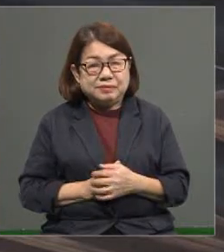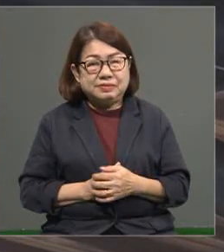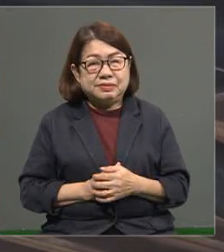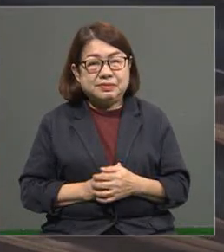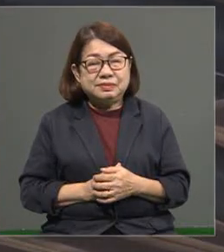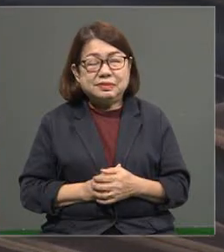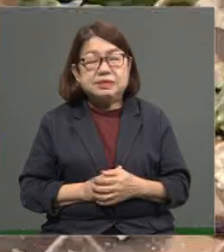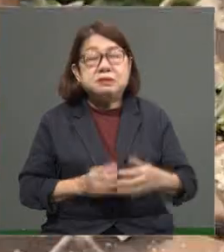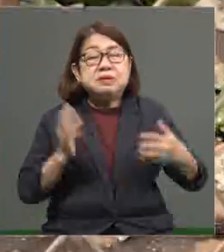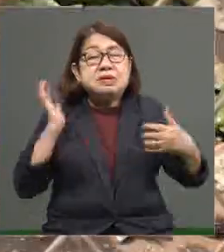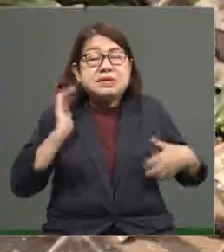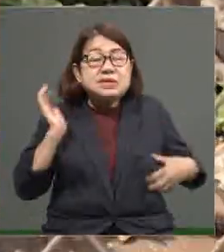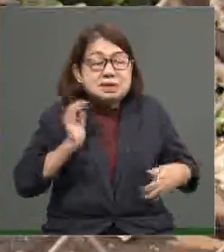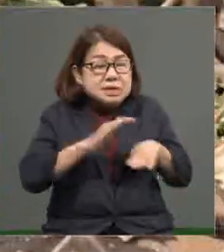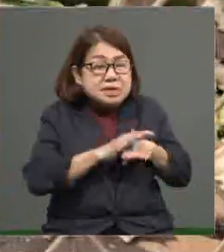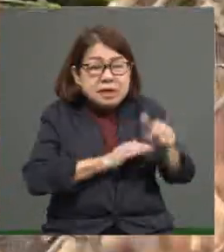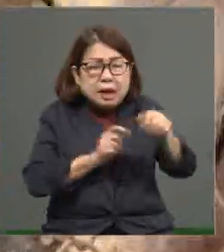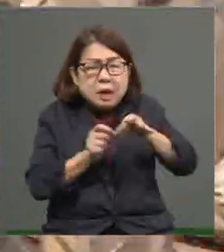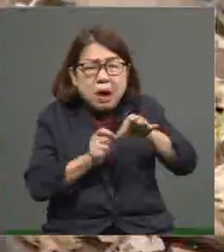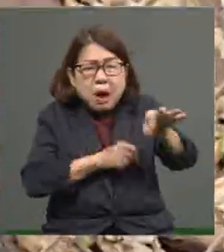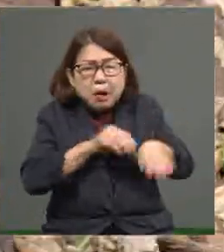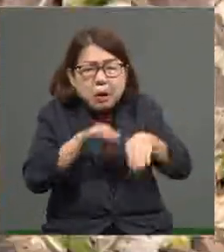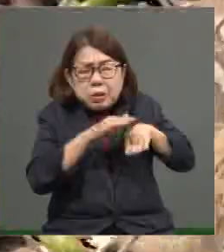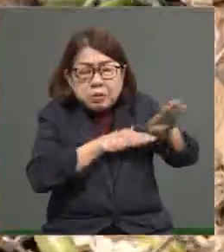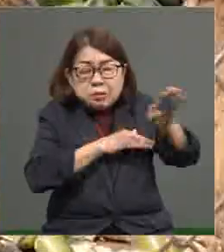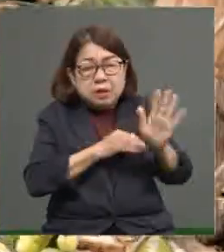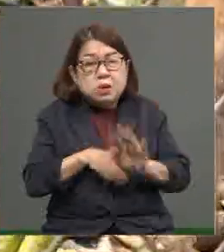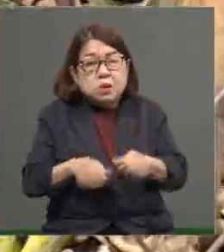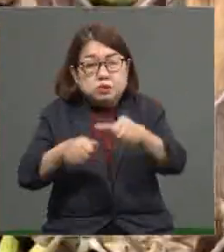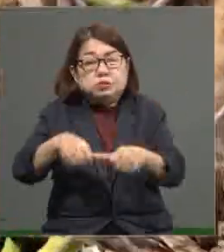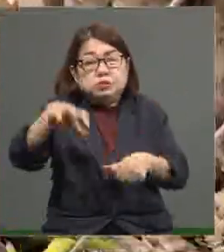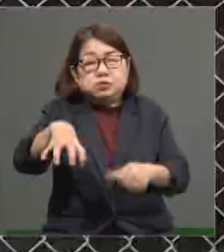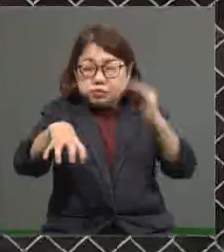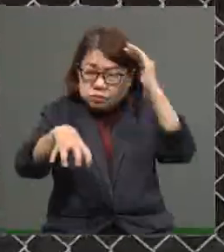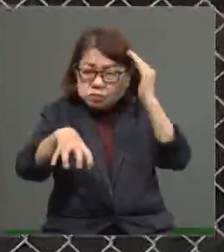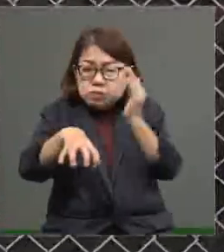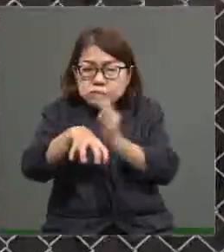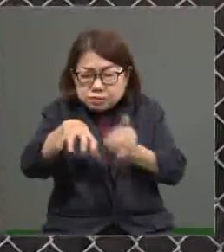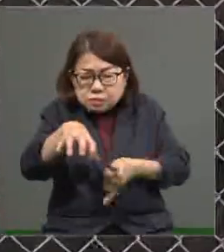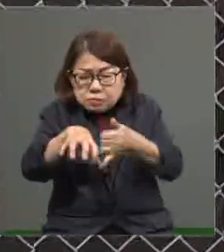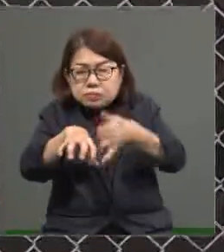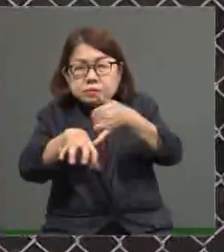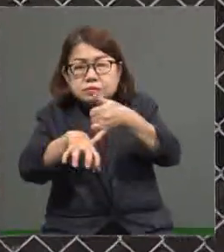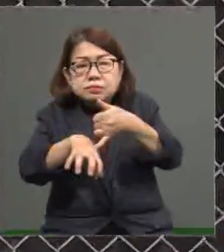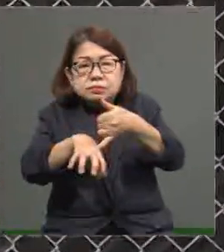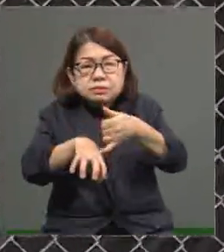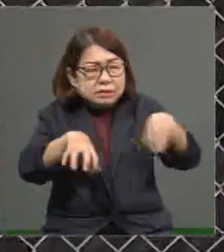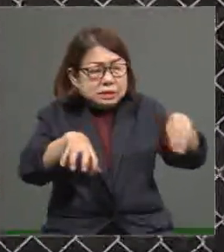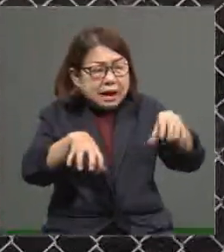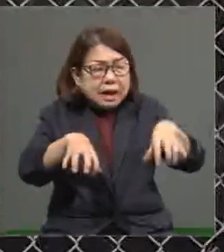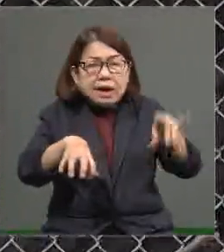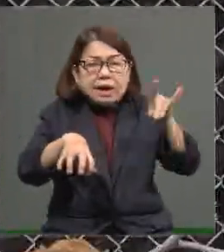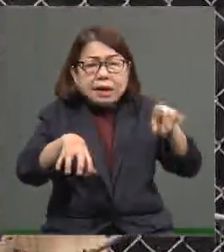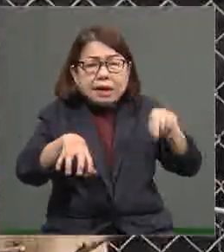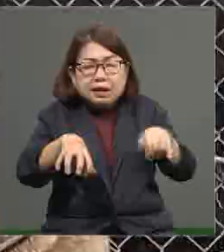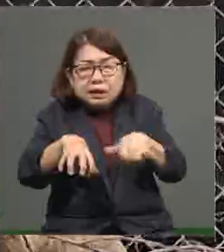นะลิงที่หนีจากกรงเนี่ยก็ไม่ได้ไปไหนไกลนะอย่างสถานีตำรวจเนี่ยก็คืออยู่ข้างๆอยู่ติดกันหรือบ้านเรือนประชาชนก็จะเจอไปปีนป่ายเนี่ย